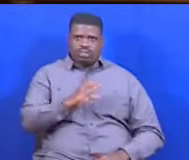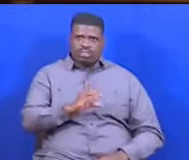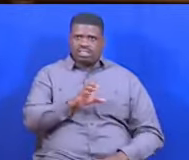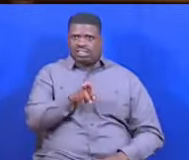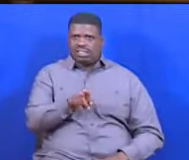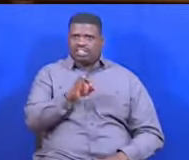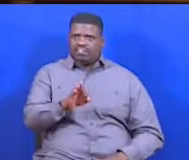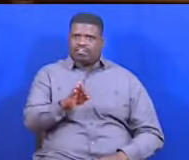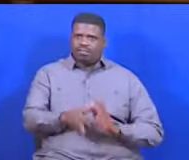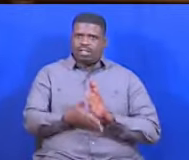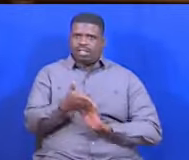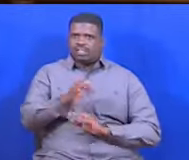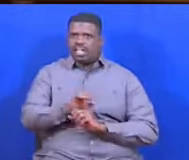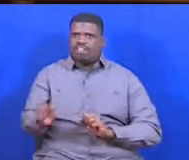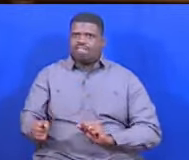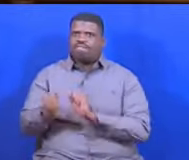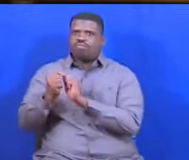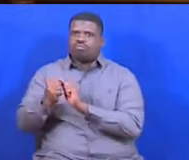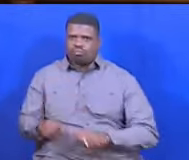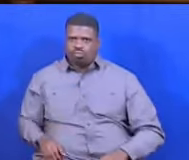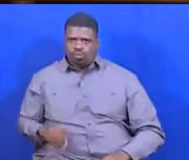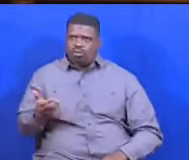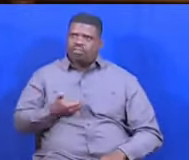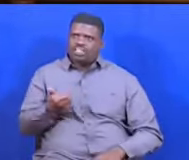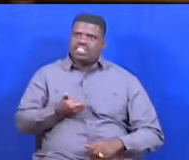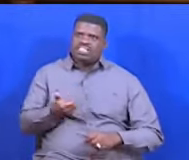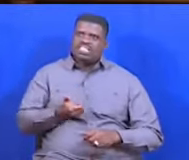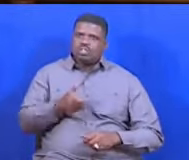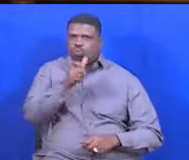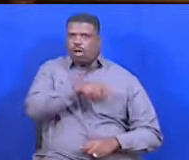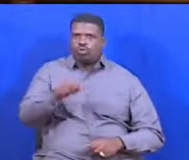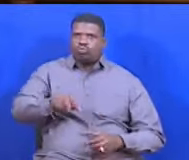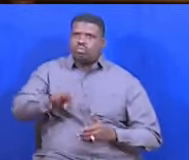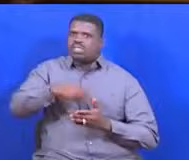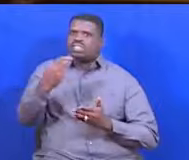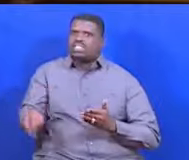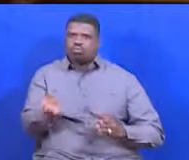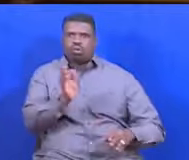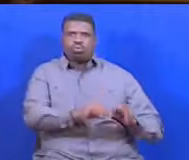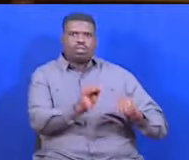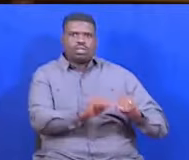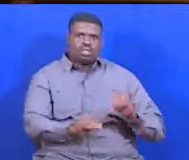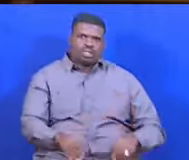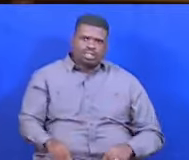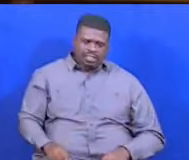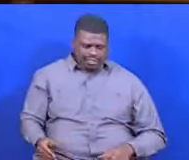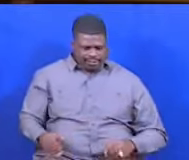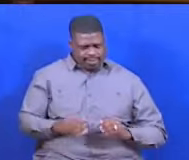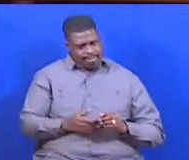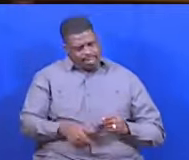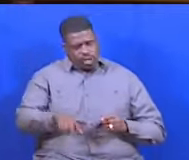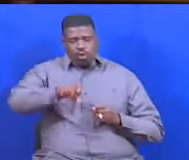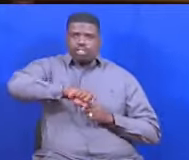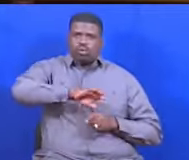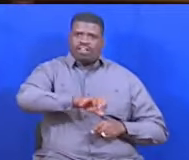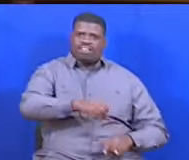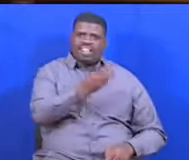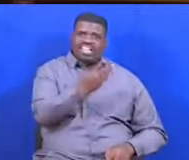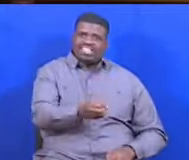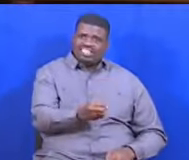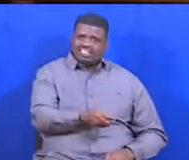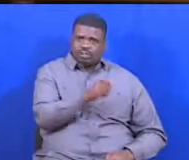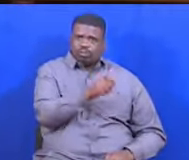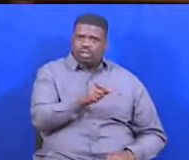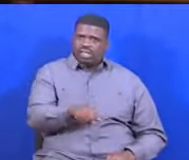10,000, wananchi wa vijijini walishindwa kuchanga. CHF ilikuja 30,000, wananchi wa